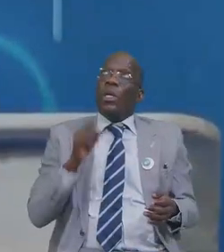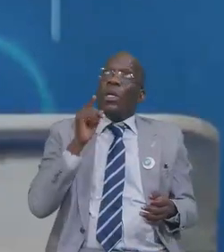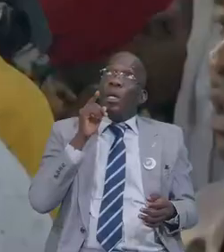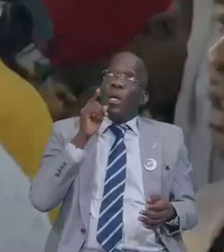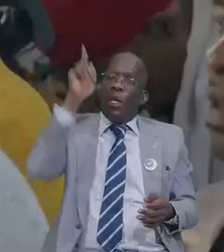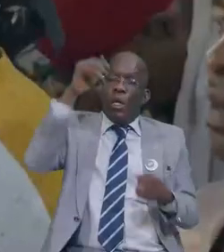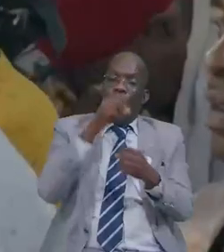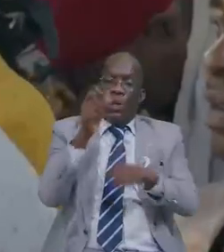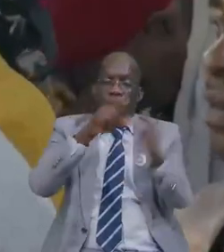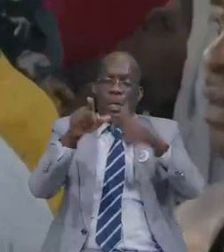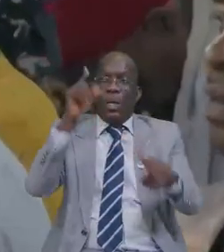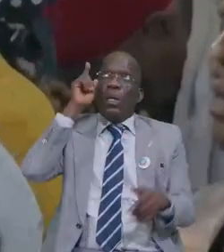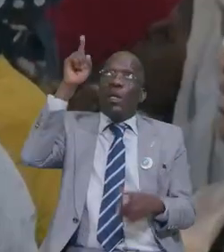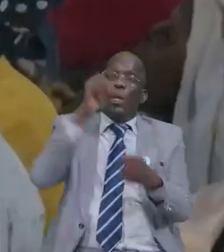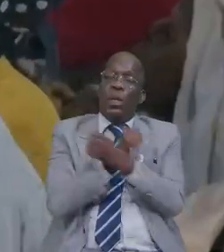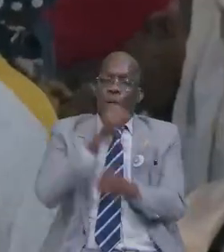Il m'aime.